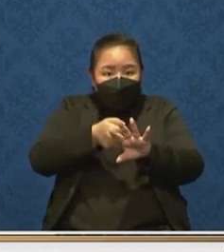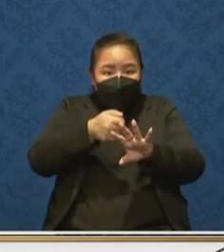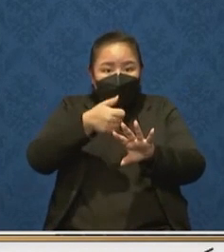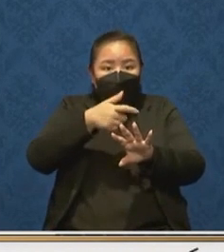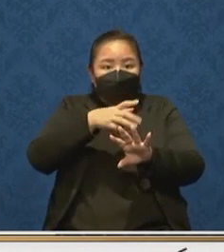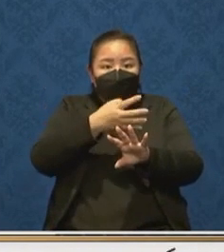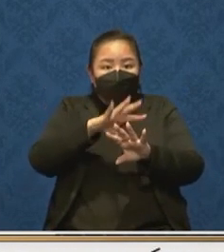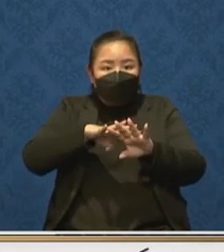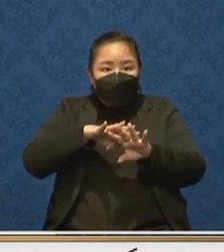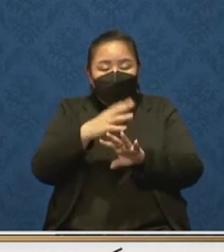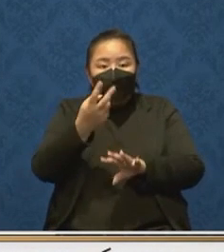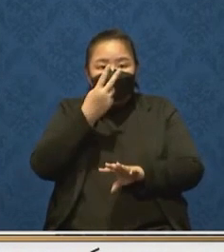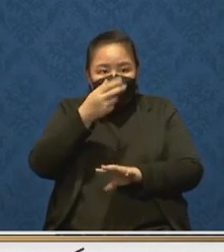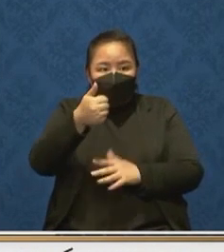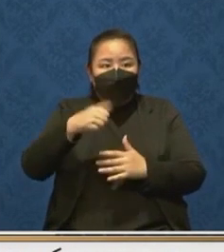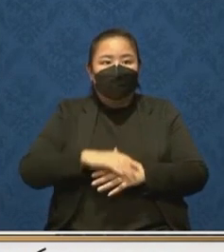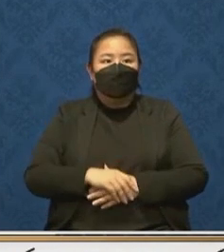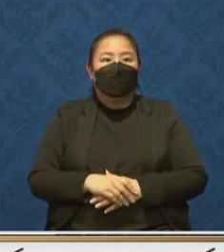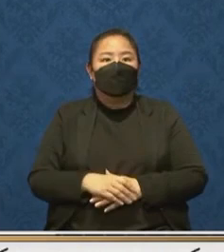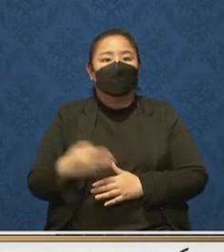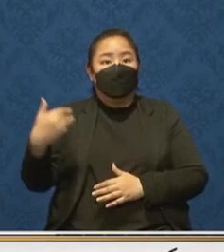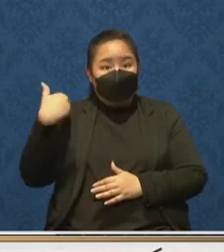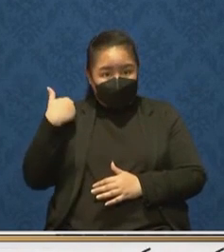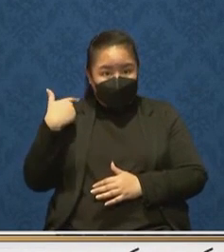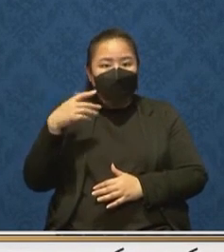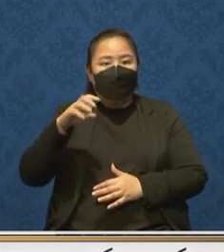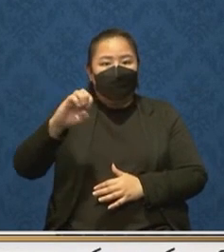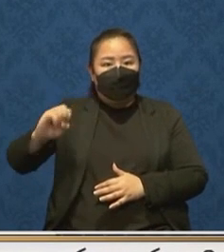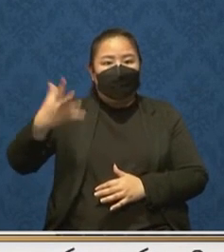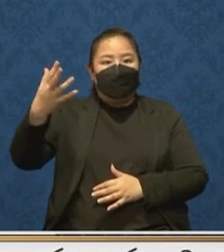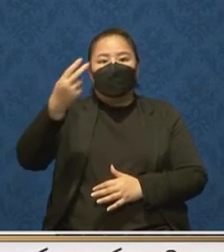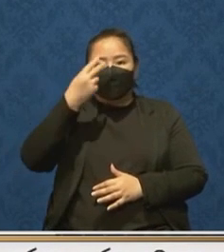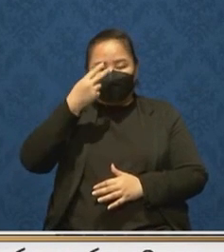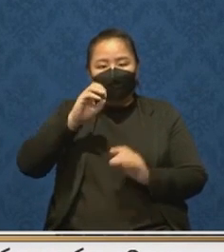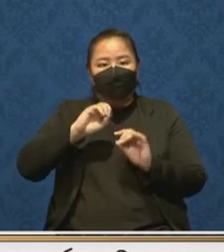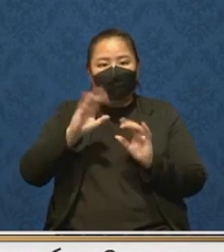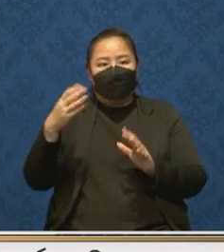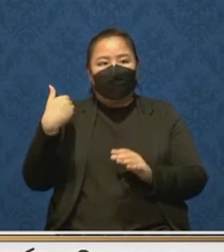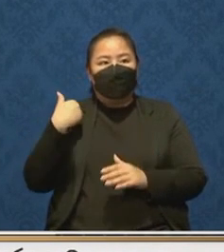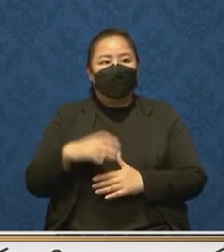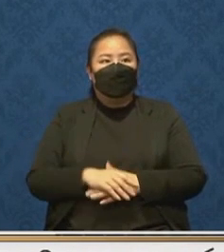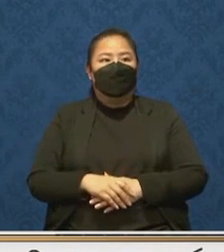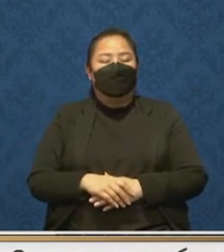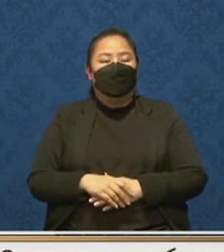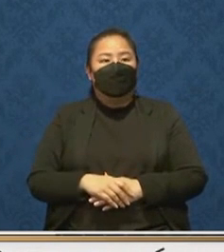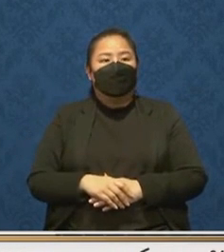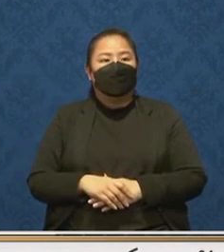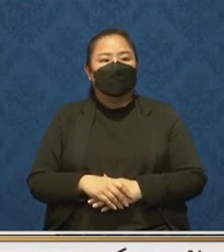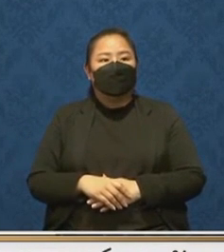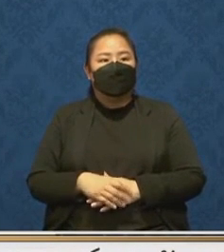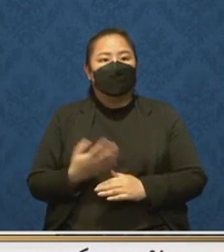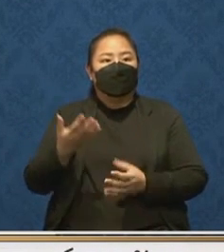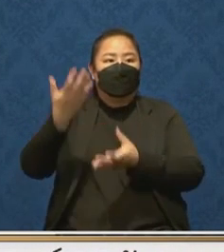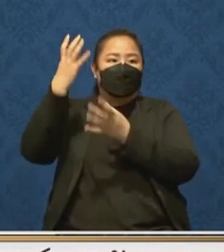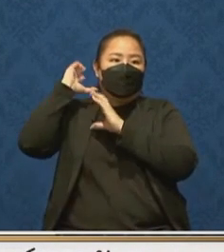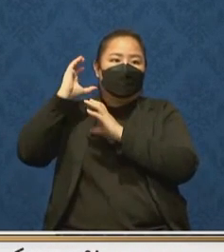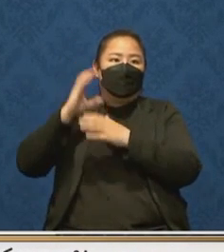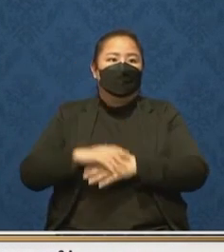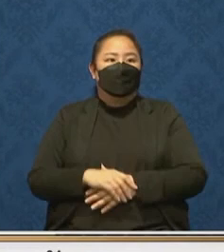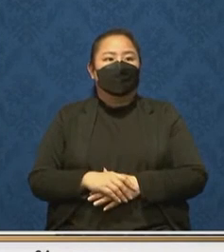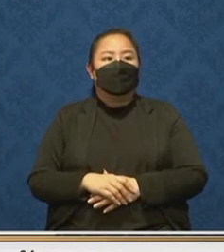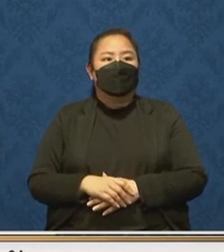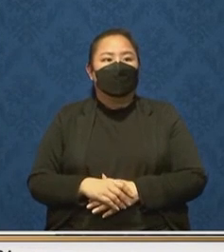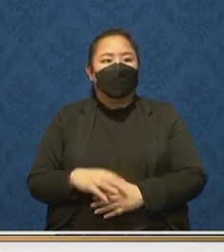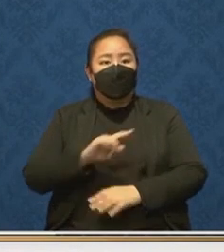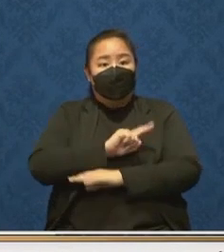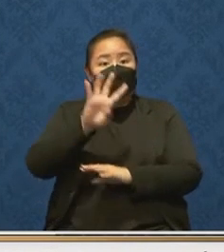นะครั ราคาที่นำกับเรีนนั้น มีอางอ้งครับต่ไปครั ขอรมออนุมัติ ยอดกับพษ หนึครับ